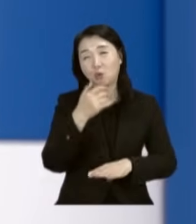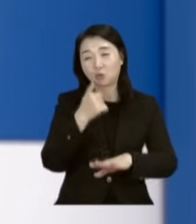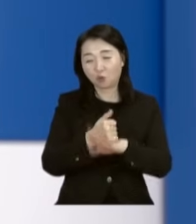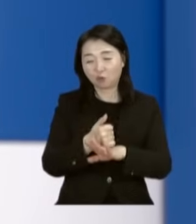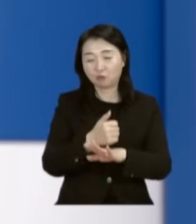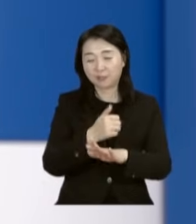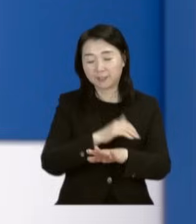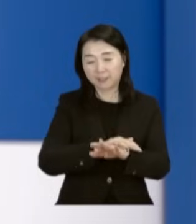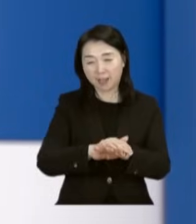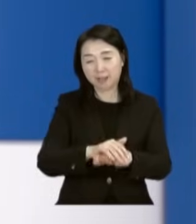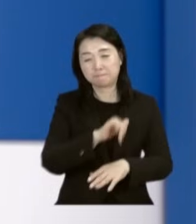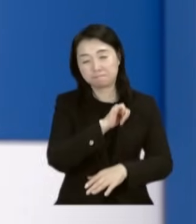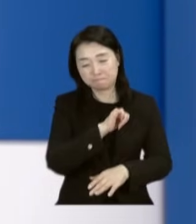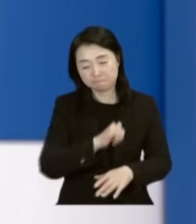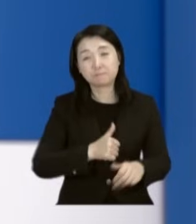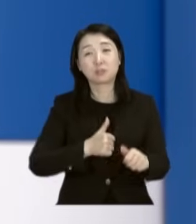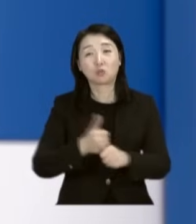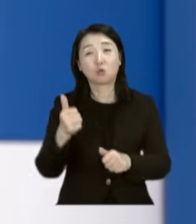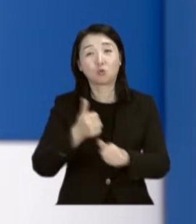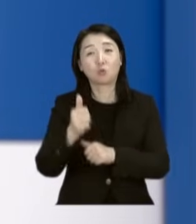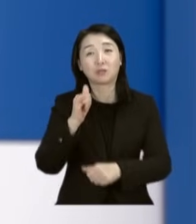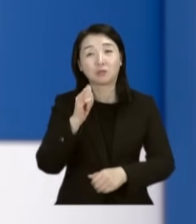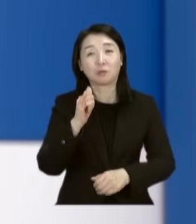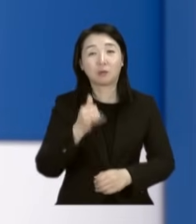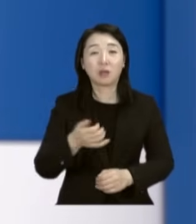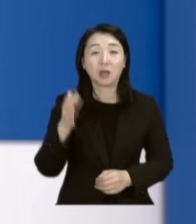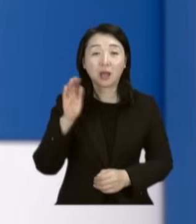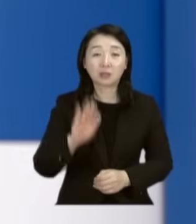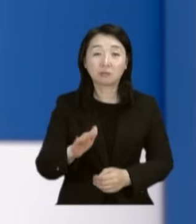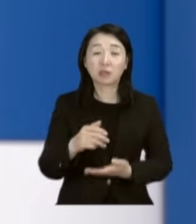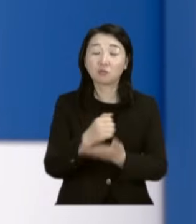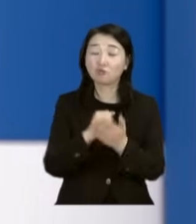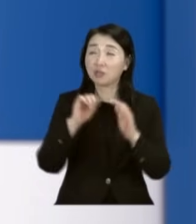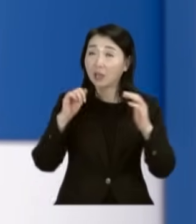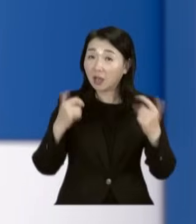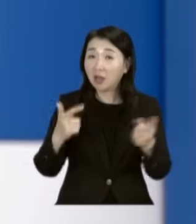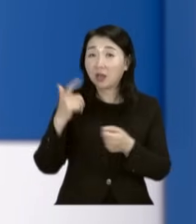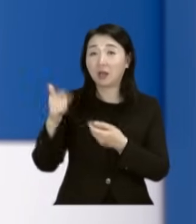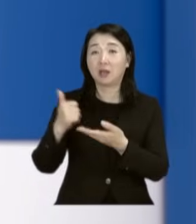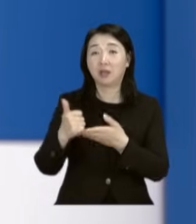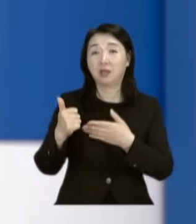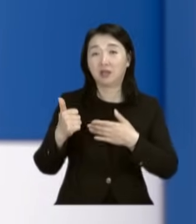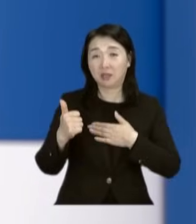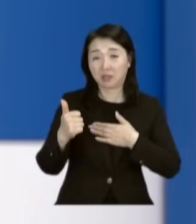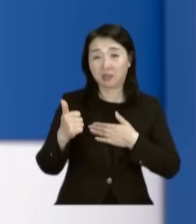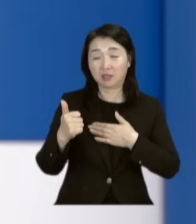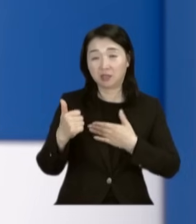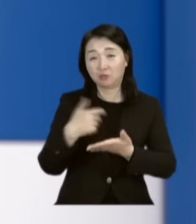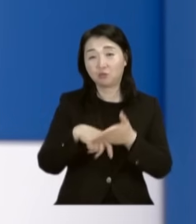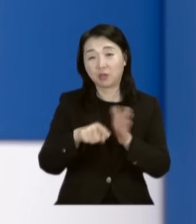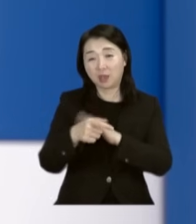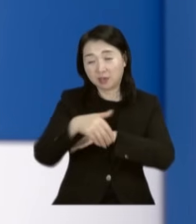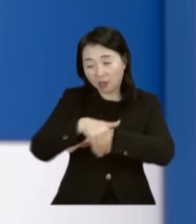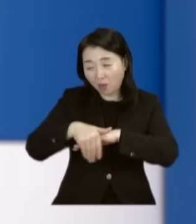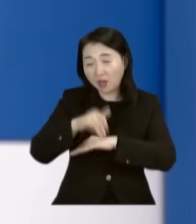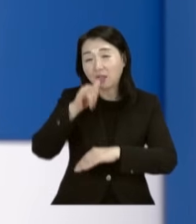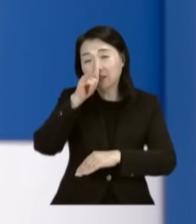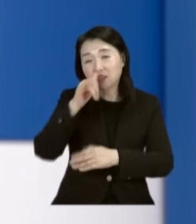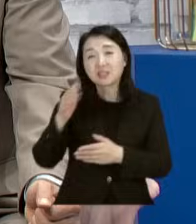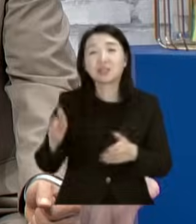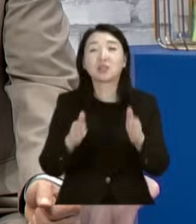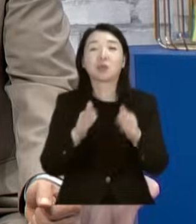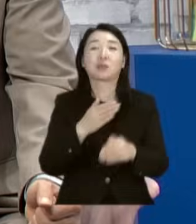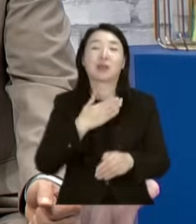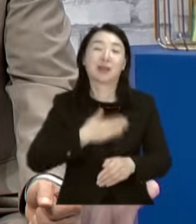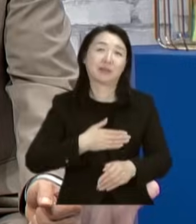실 하 이런 정들이 있었 아 이게 운이 아니라 하나님이 나를 위해 계획하신 그 길이었